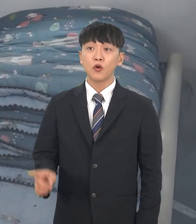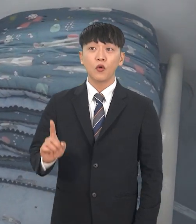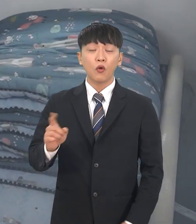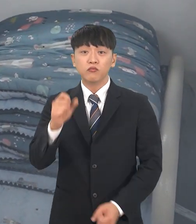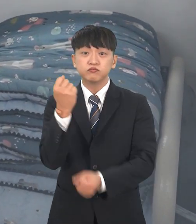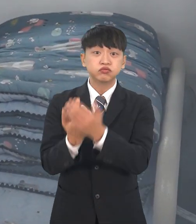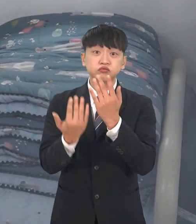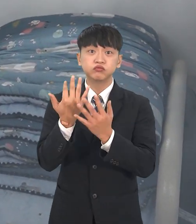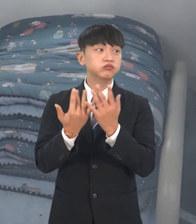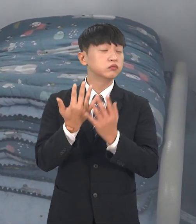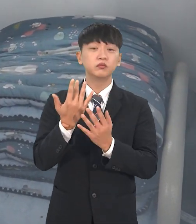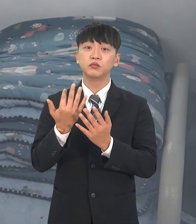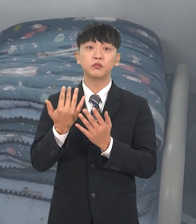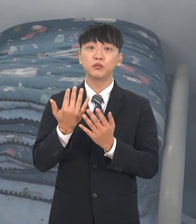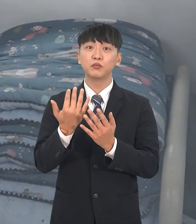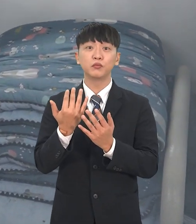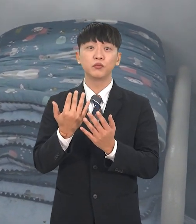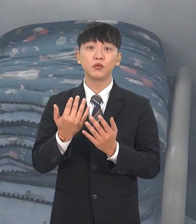불이다.